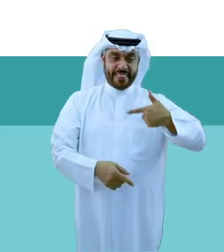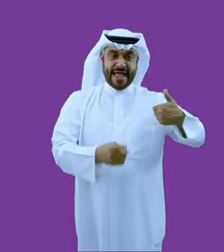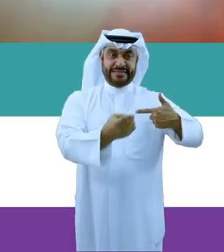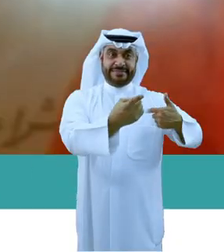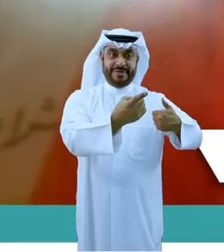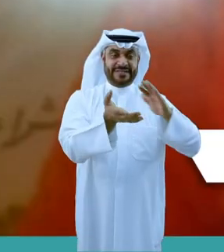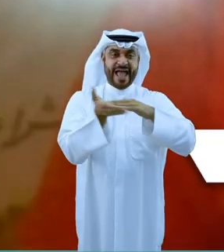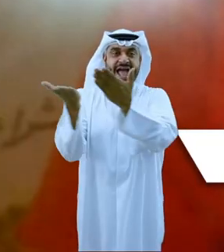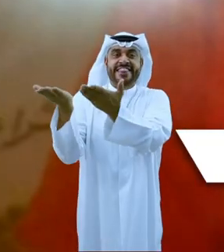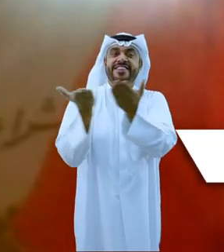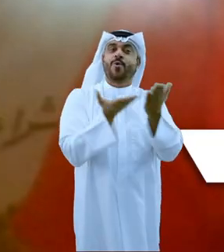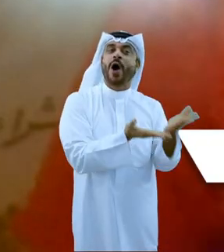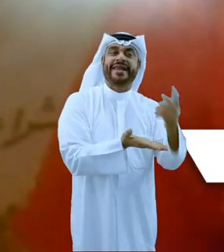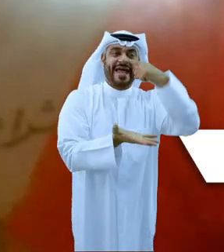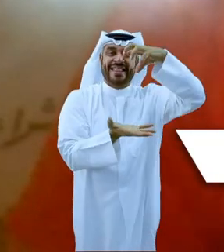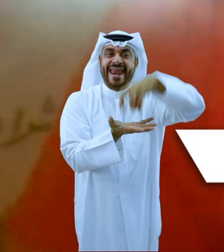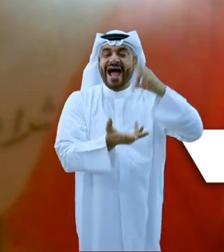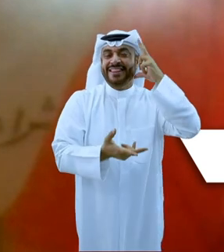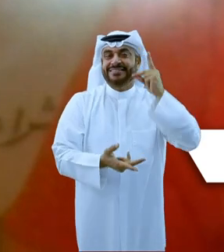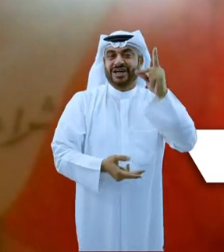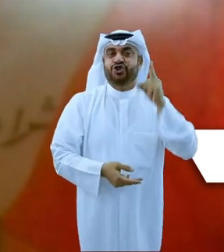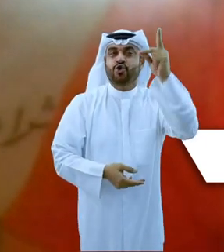دي احنا مسمينها ديوانية نادي الطموح.